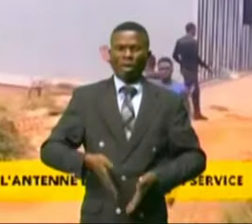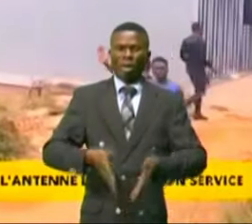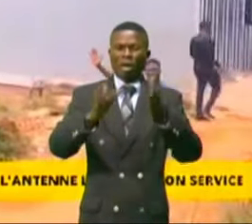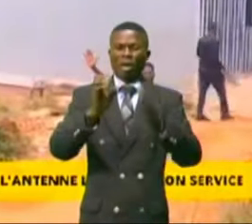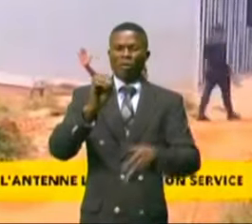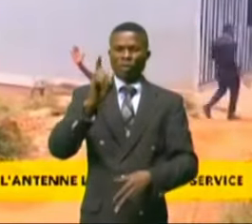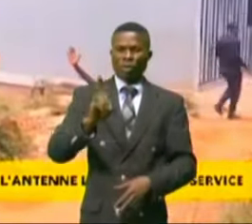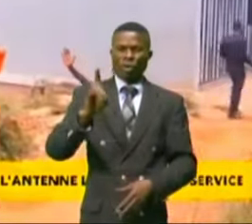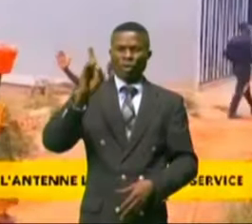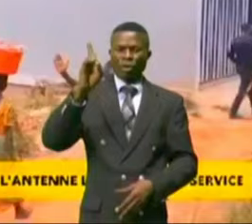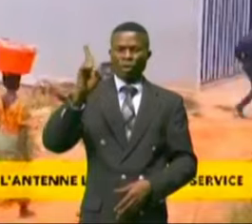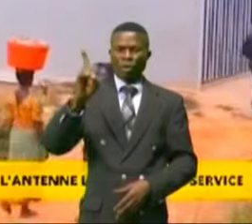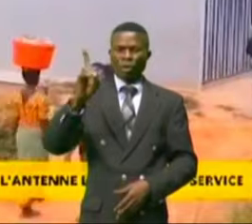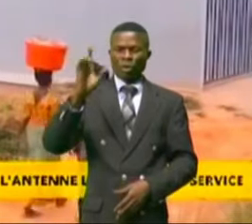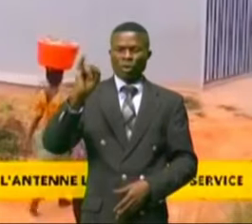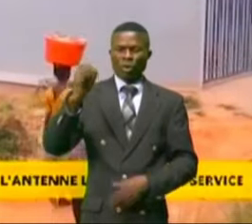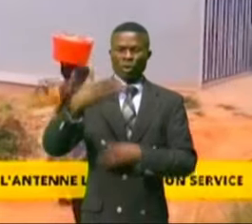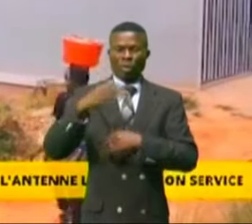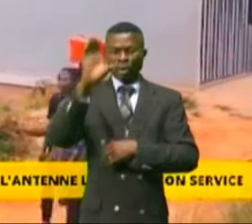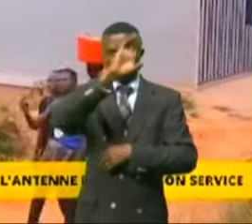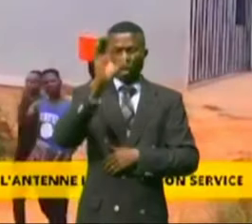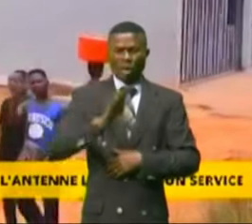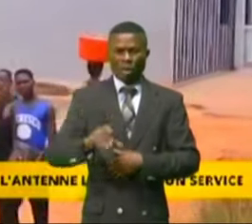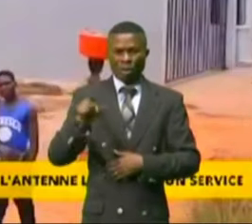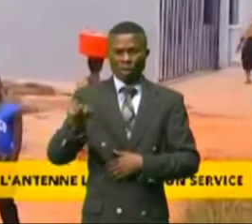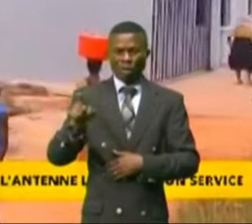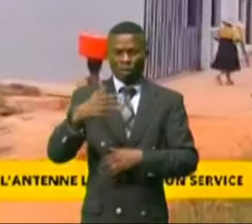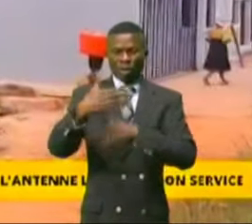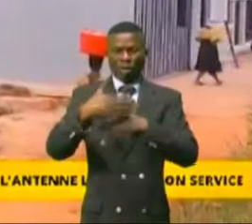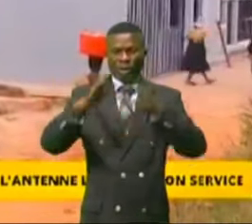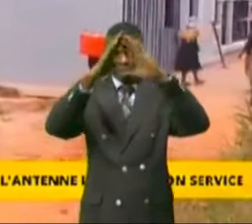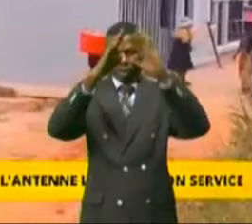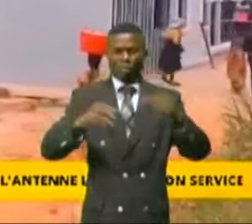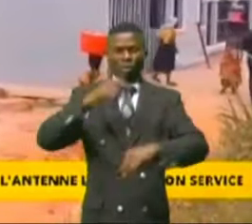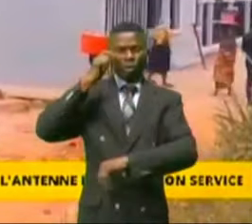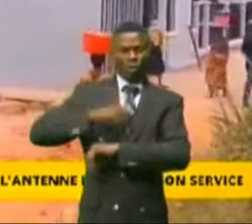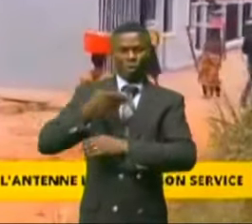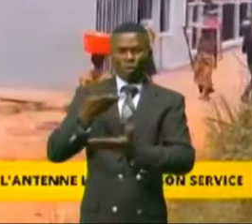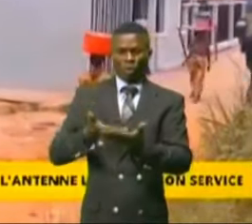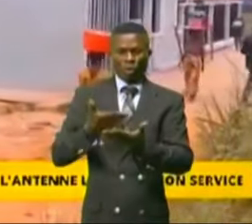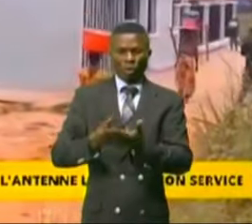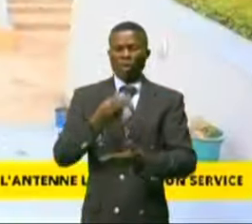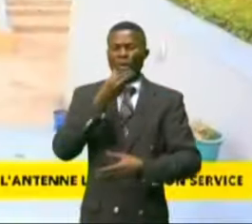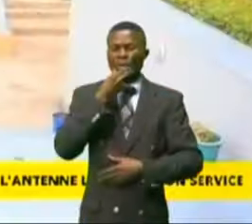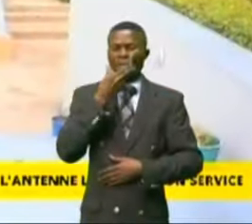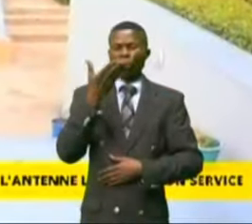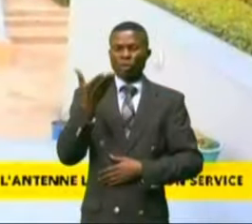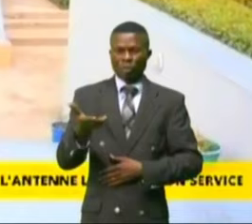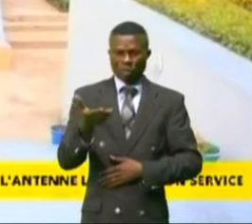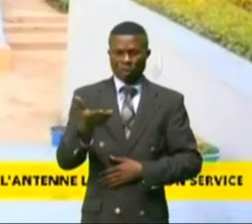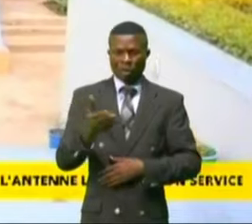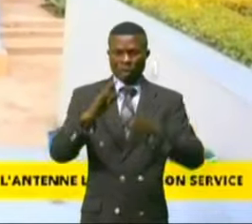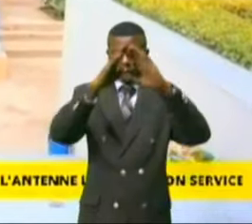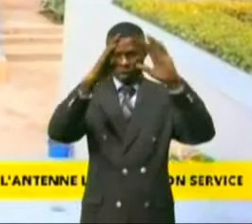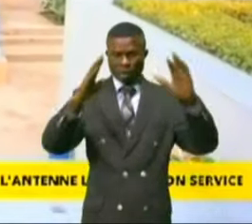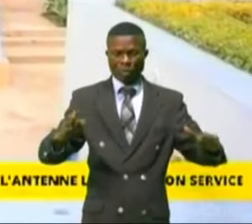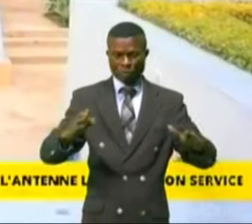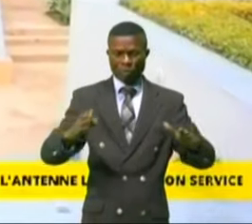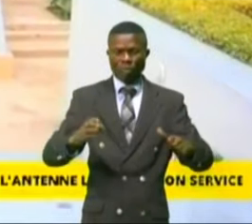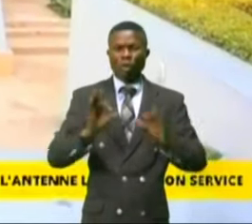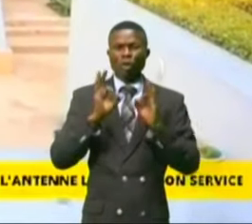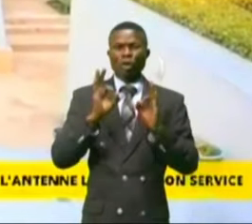David, à côté de la maison communale de la Mouya, en face du palais de justice de Mbujimayi. Ce bâtiment pimpant